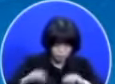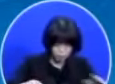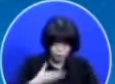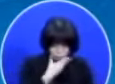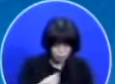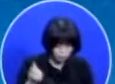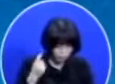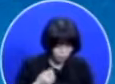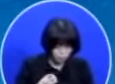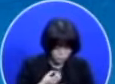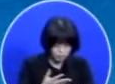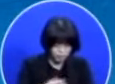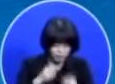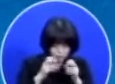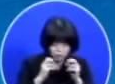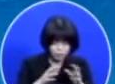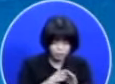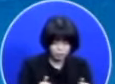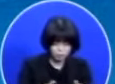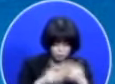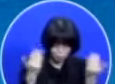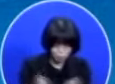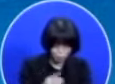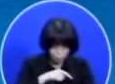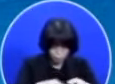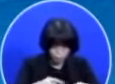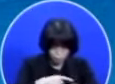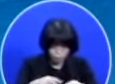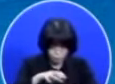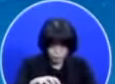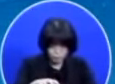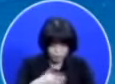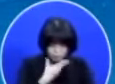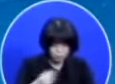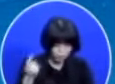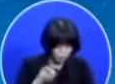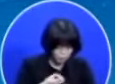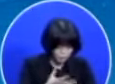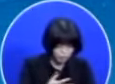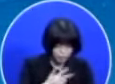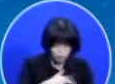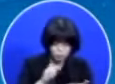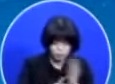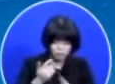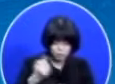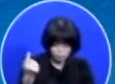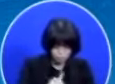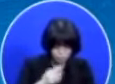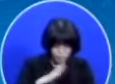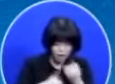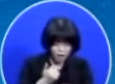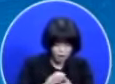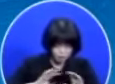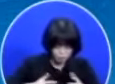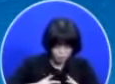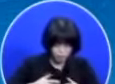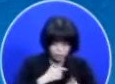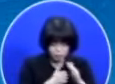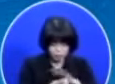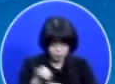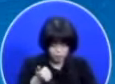선교사님 모든 족속에게 복음이 전해지고 주 예수님이 오시는 하나님의 나라에 소망을 바라보고